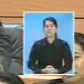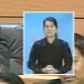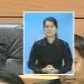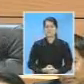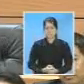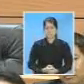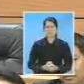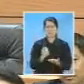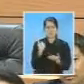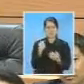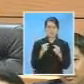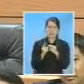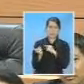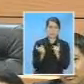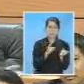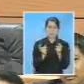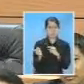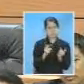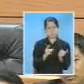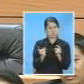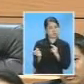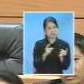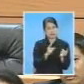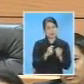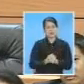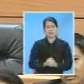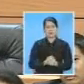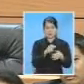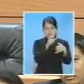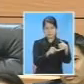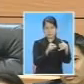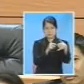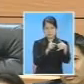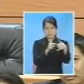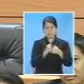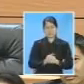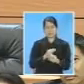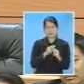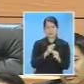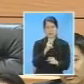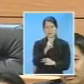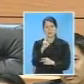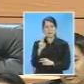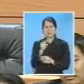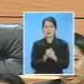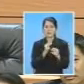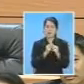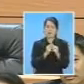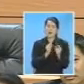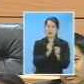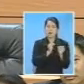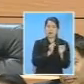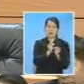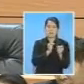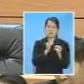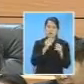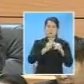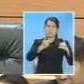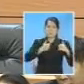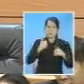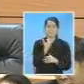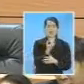การพาดพิงกันไปพาดพิงกันมาอย่างกรณีนี้ท่านผู้กำลังใช้สิทธิพาดพิงก็จะพูดถึงว่าสิ่งที่ตนโดนพาดพิงคืออะไรแต่ในท้ายสุดก็